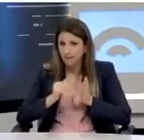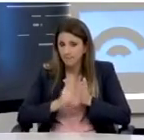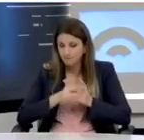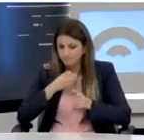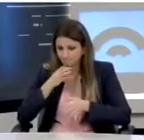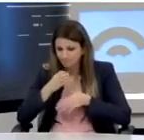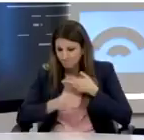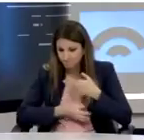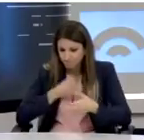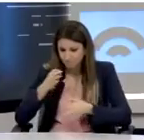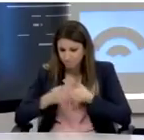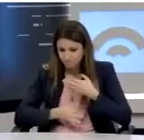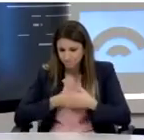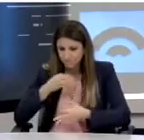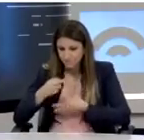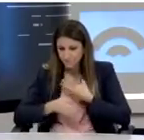σε άμεσες